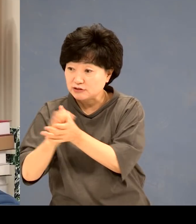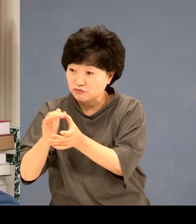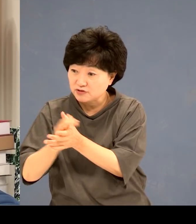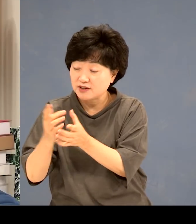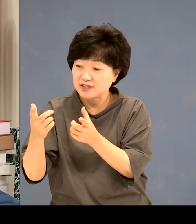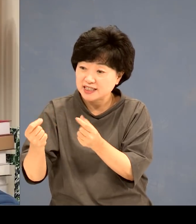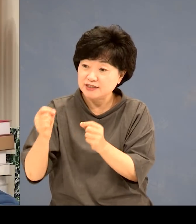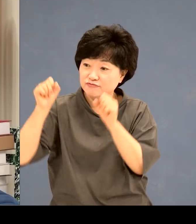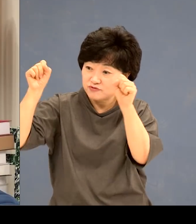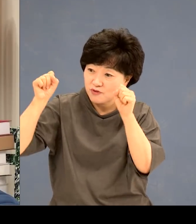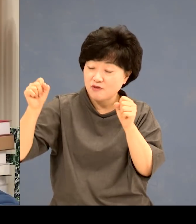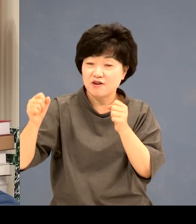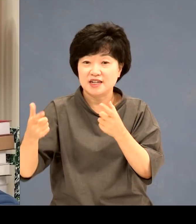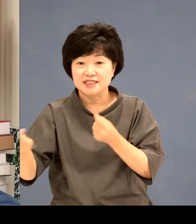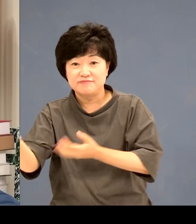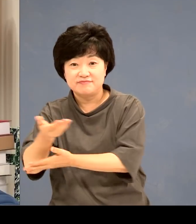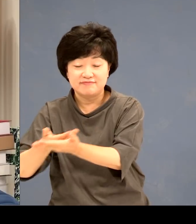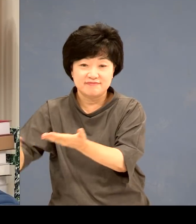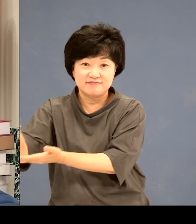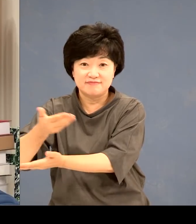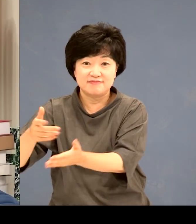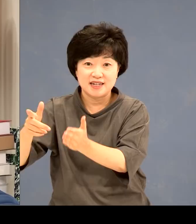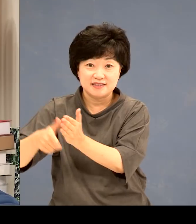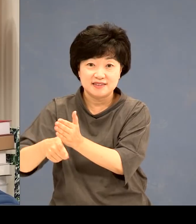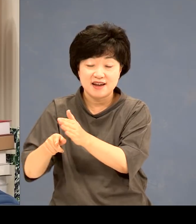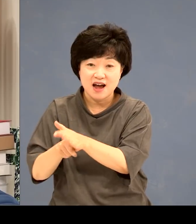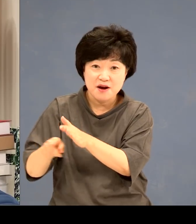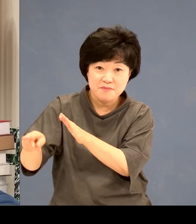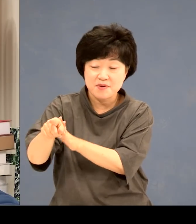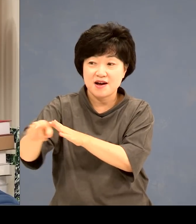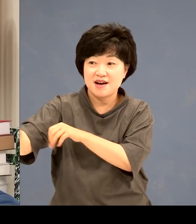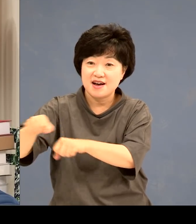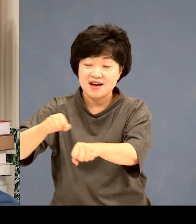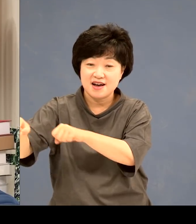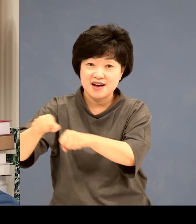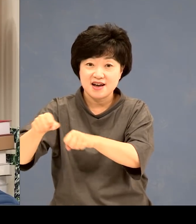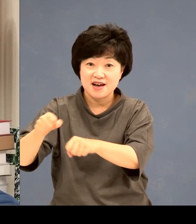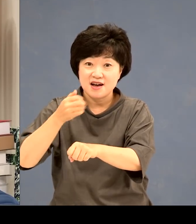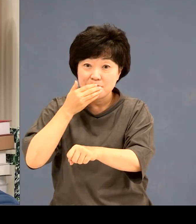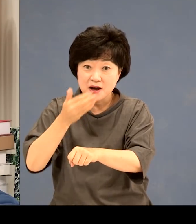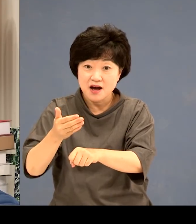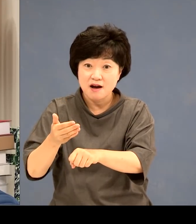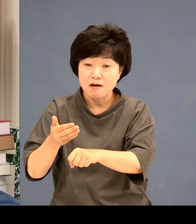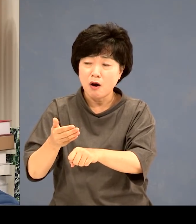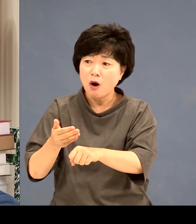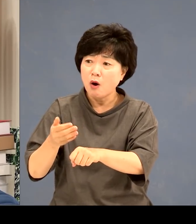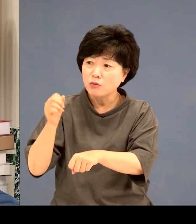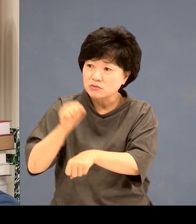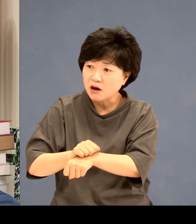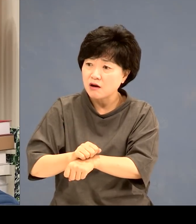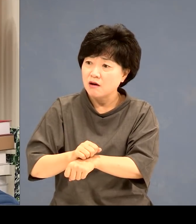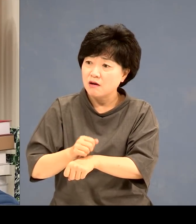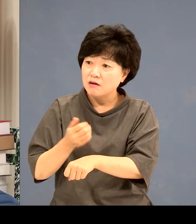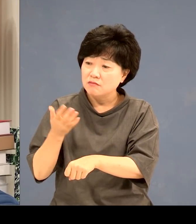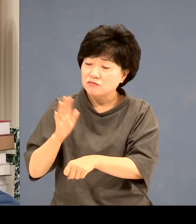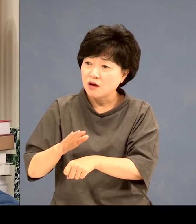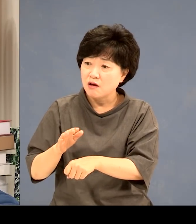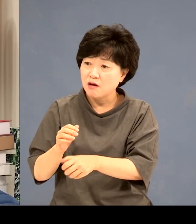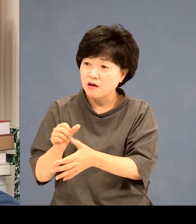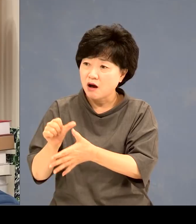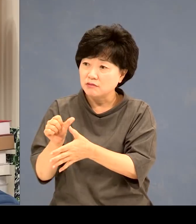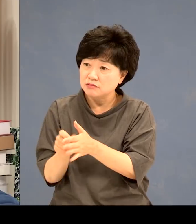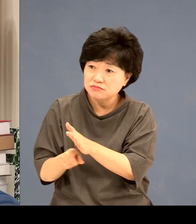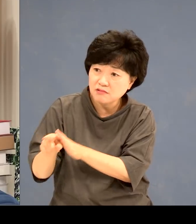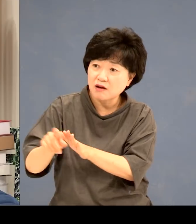아들 같은 경우는 조금 이제 내성적이기도 하고 네. 예를 들면 이제 유대인 친구들하고 이렇게 학교에서 운동을 할 경우에